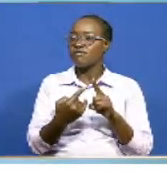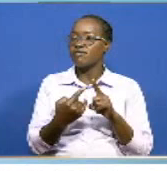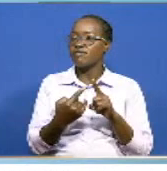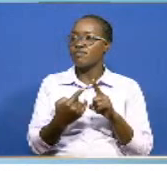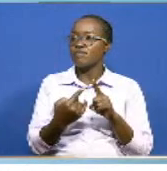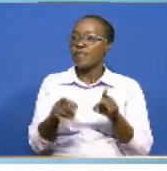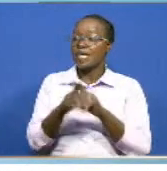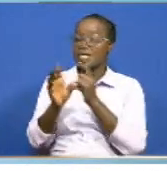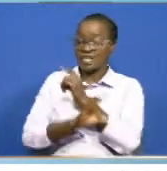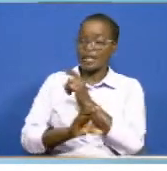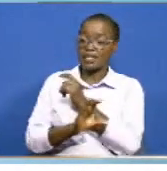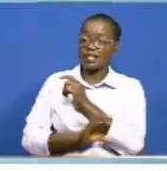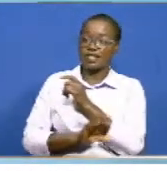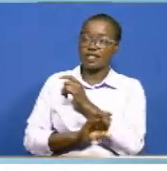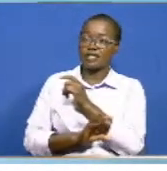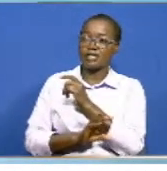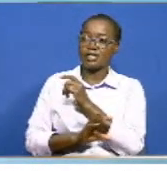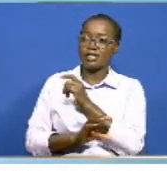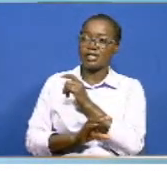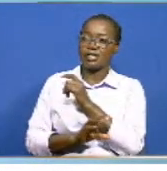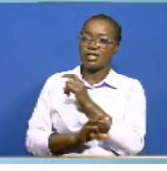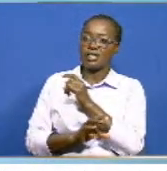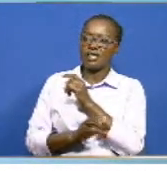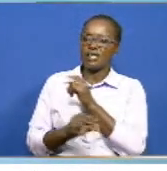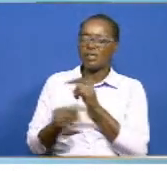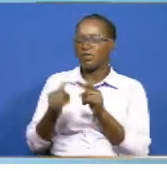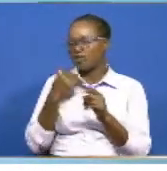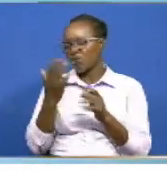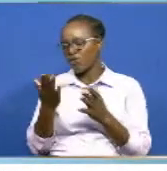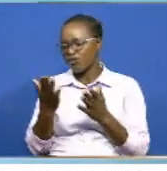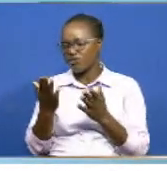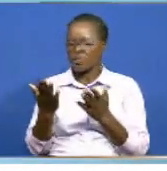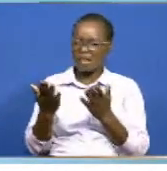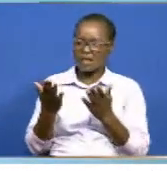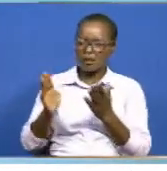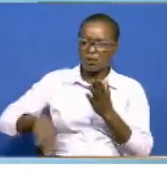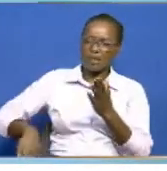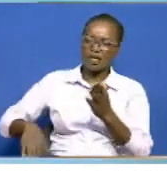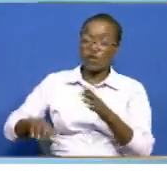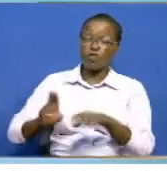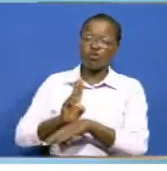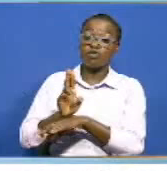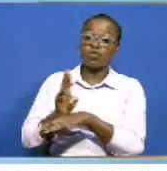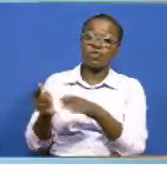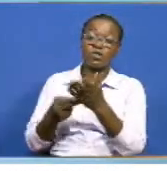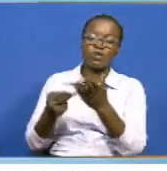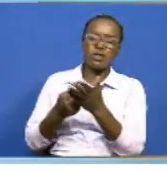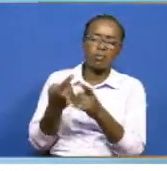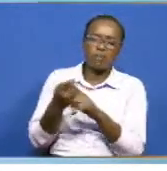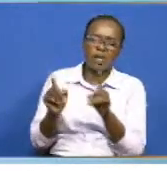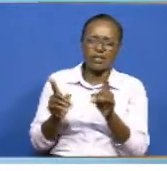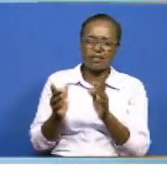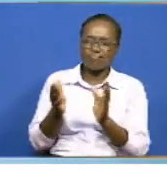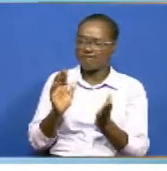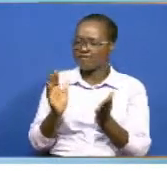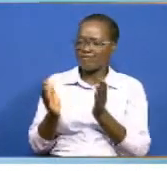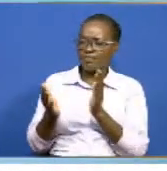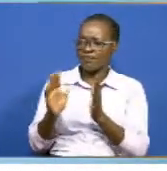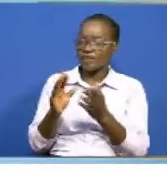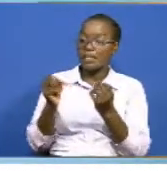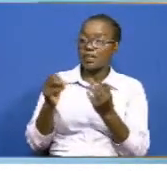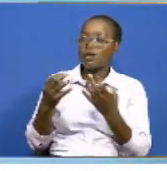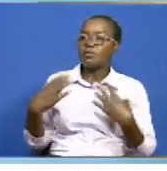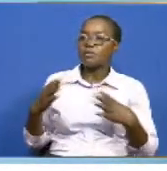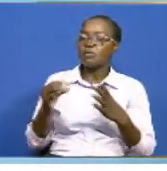kama inchi hatuko mbaya katika matumizi ya teknolojia, ila tu kidogo tunastahili ku sasa watu wengi ama